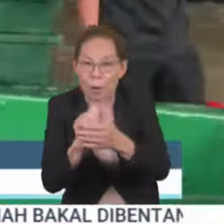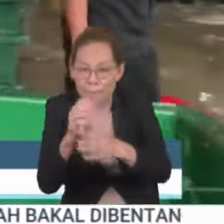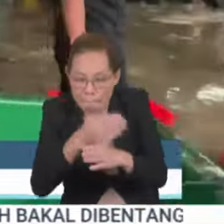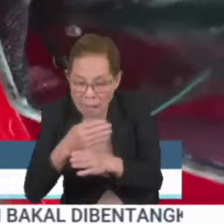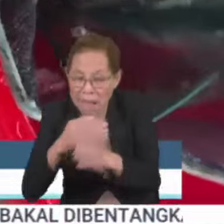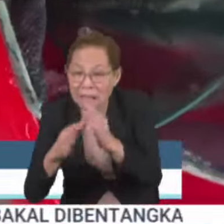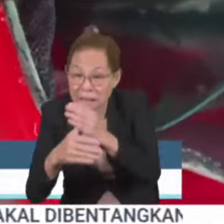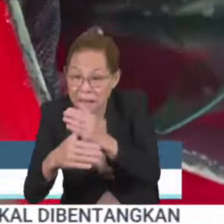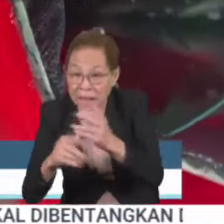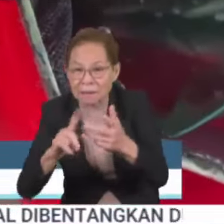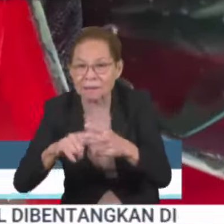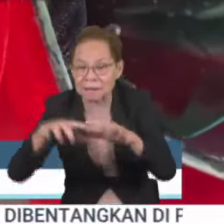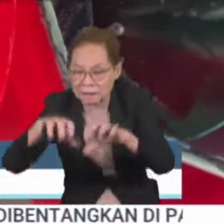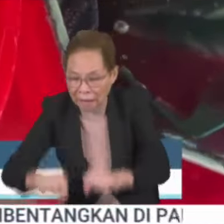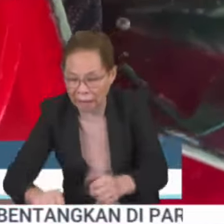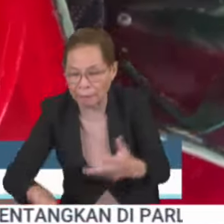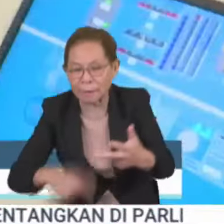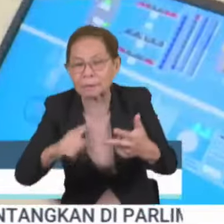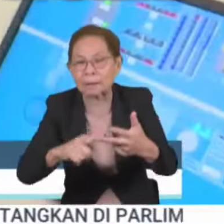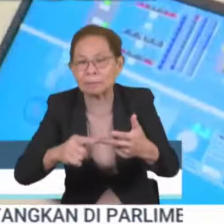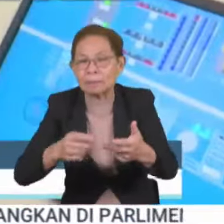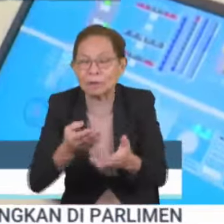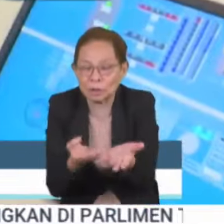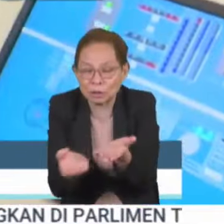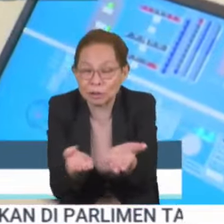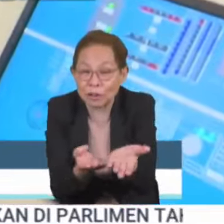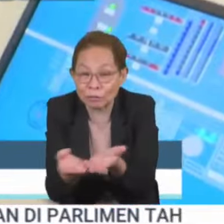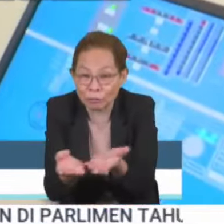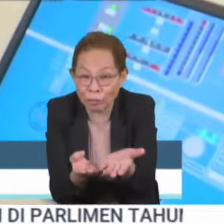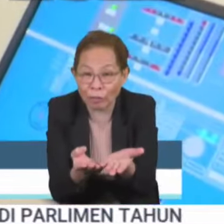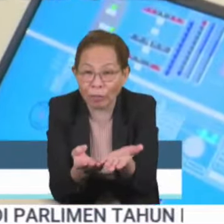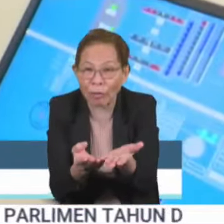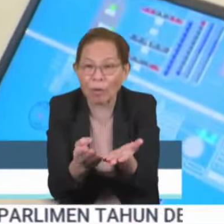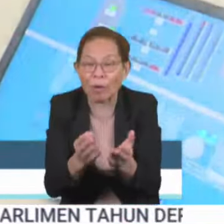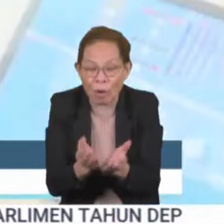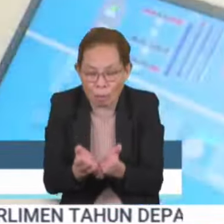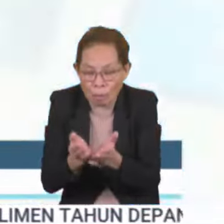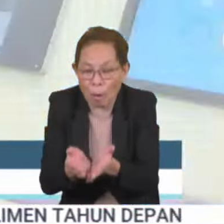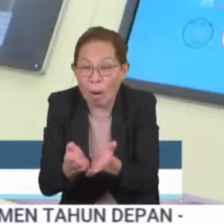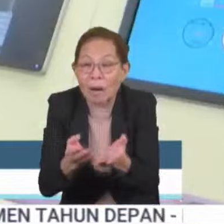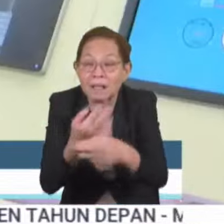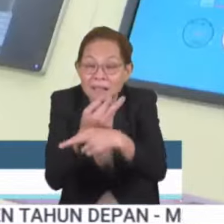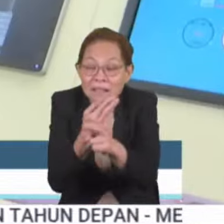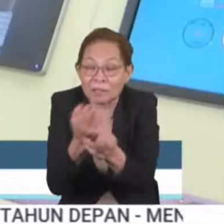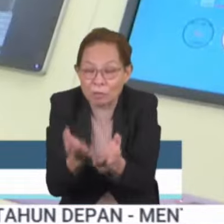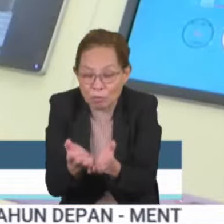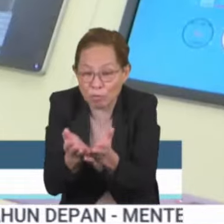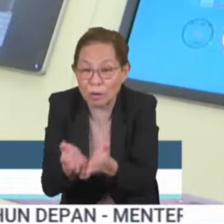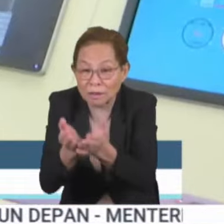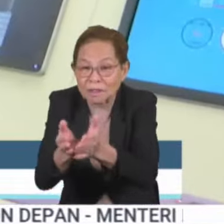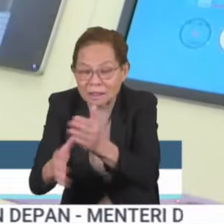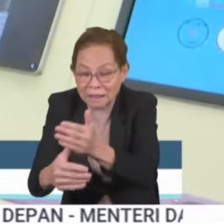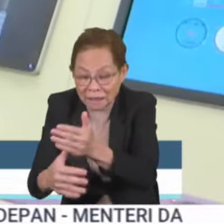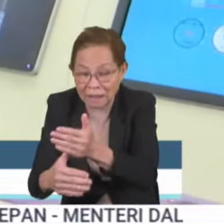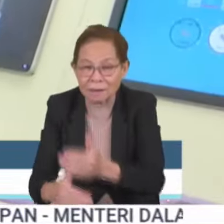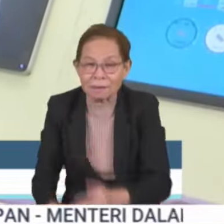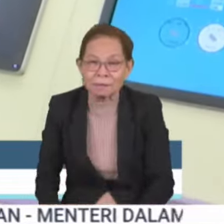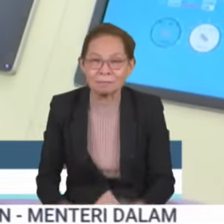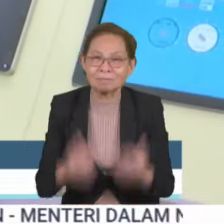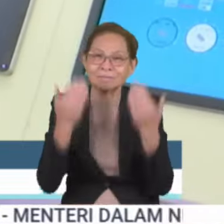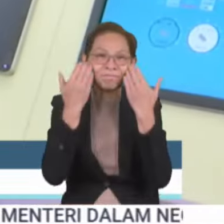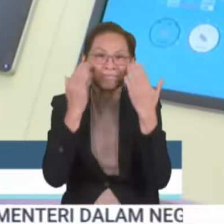aquaculture marine, perikanan tangkapan dan penyelenggaraan vessel perikanan. Dalam bidang operasi perikanan tangkapan ini memang luar